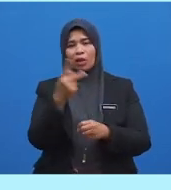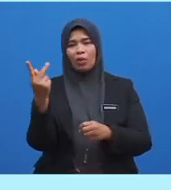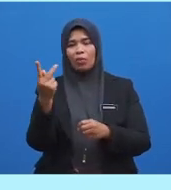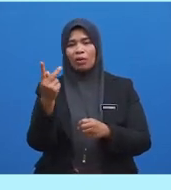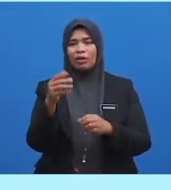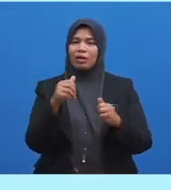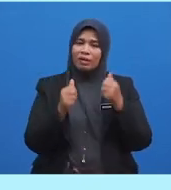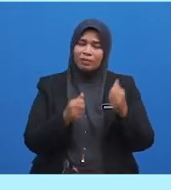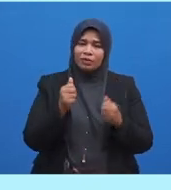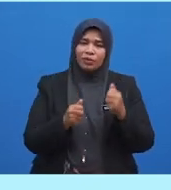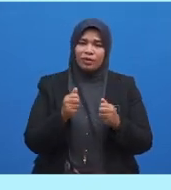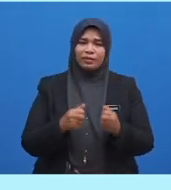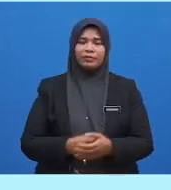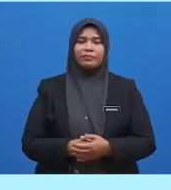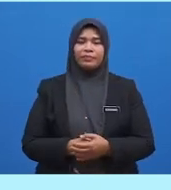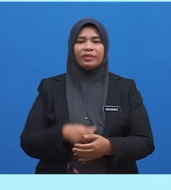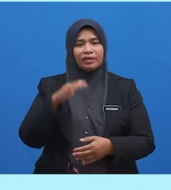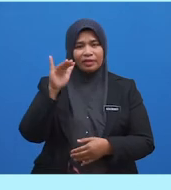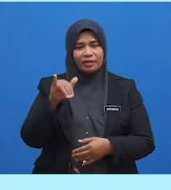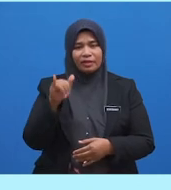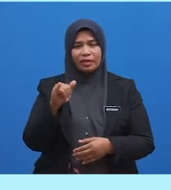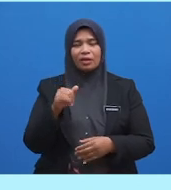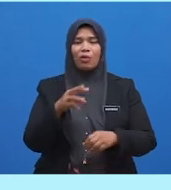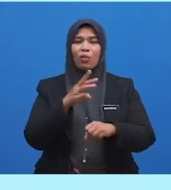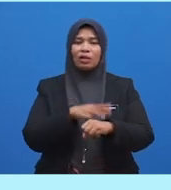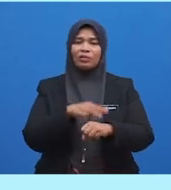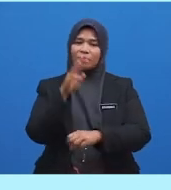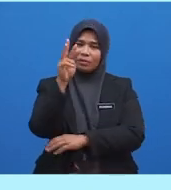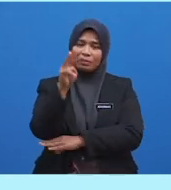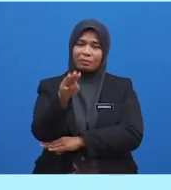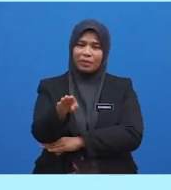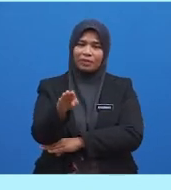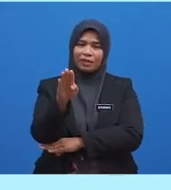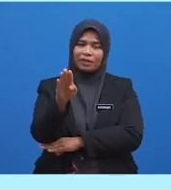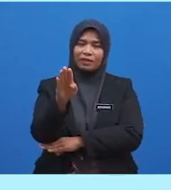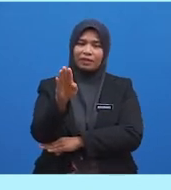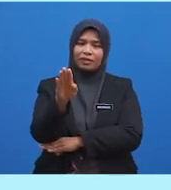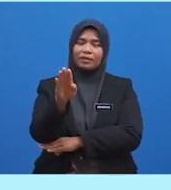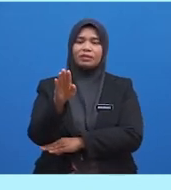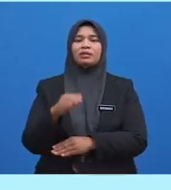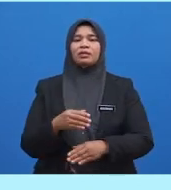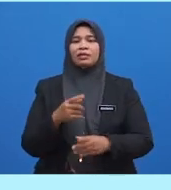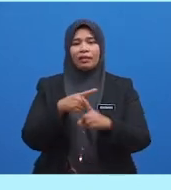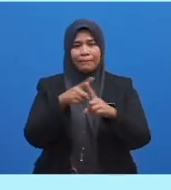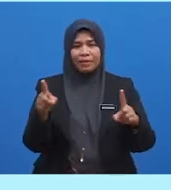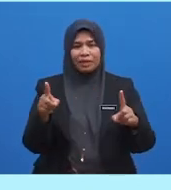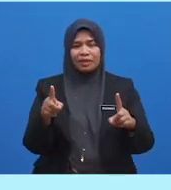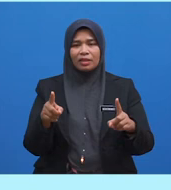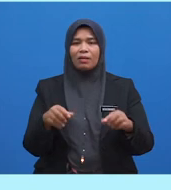berjogging ya waktu petang tapi